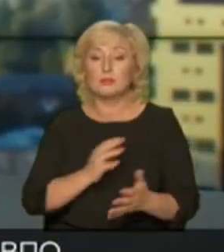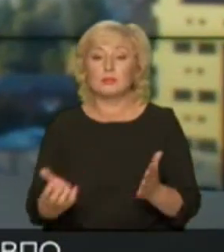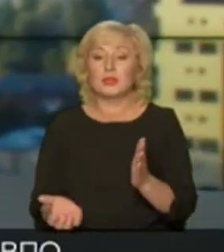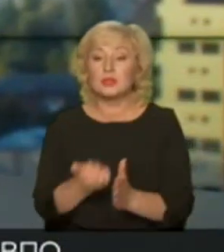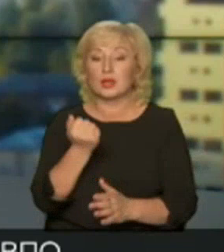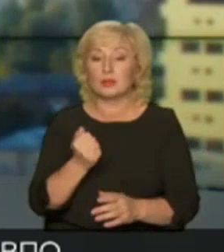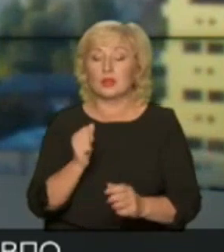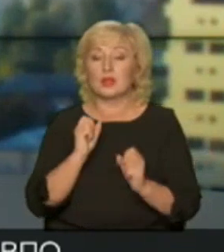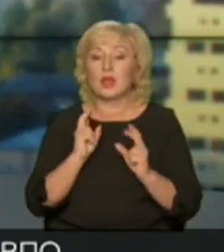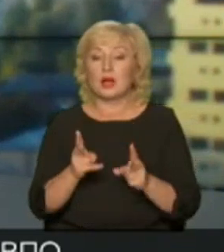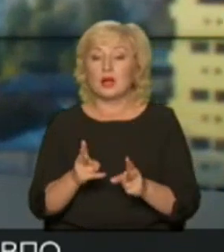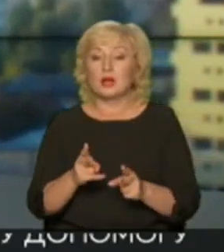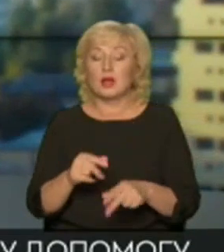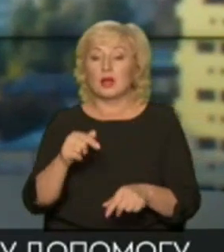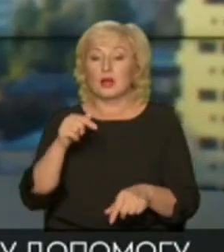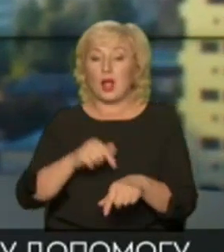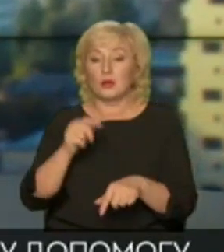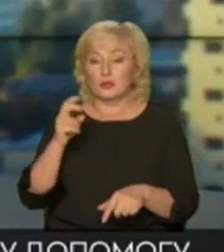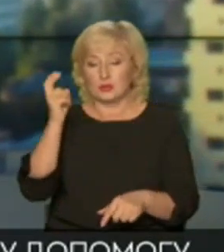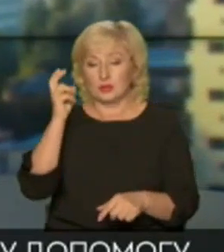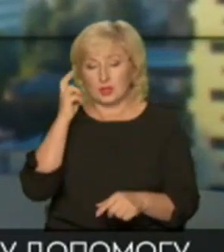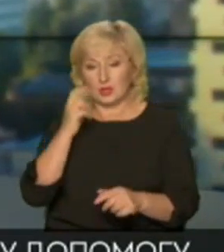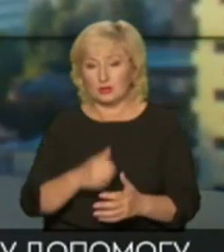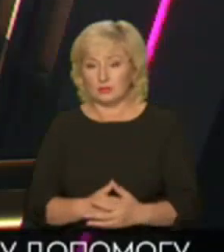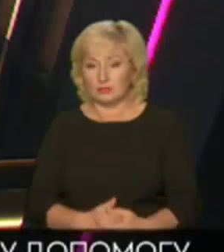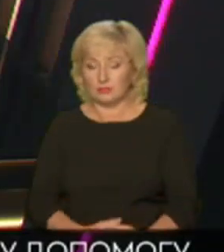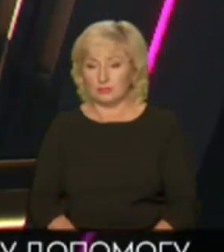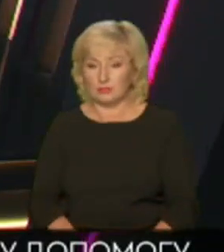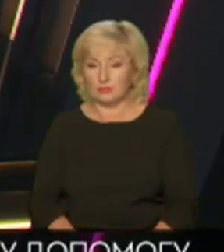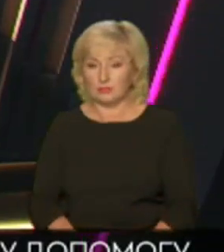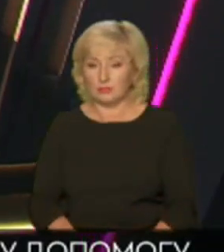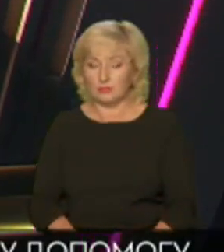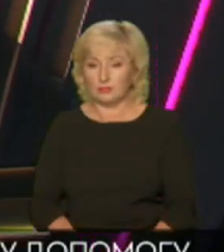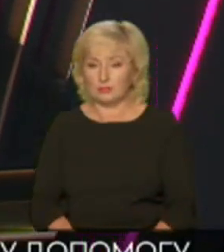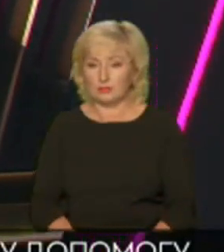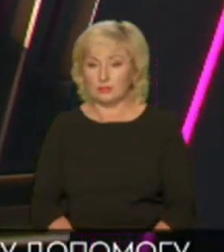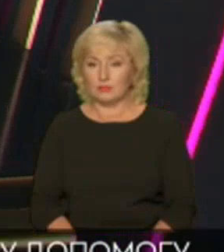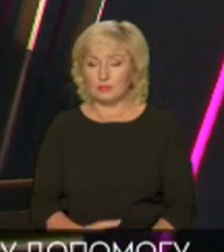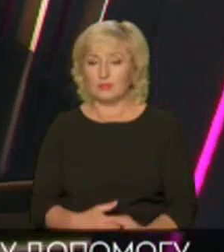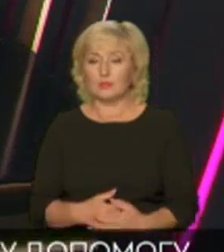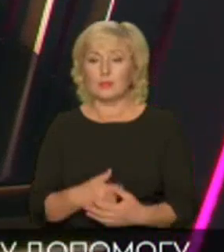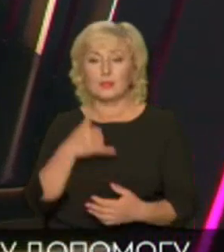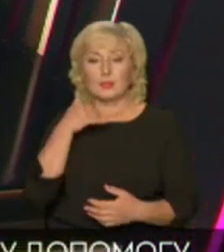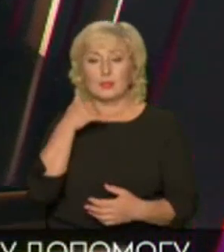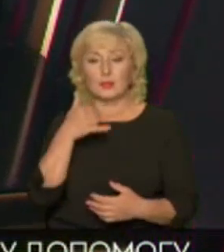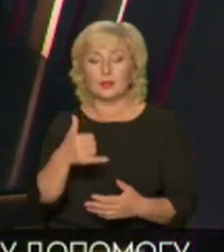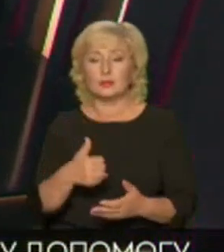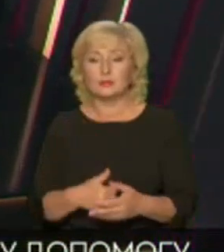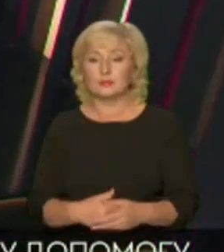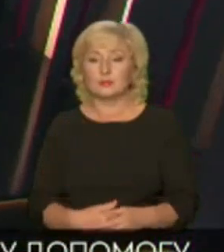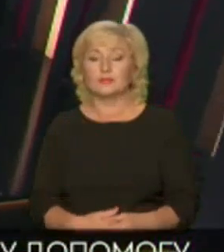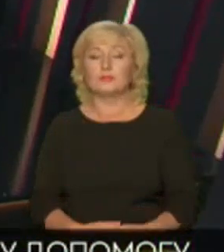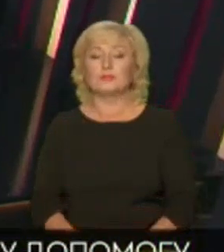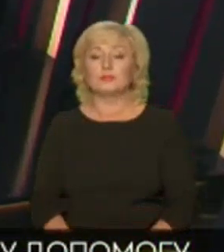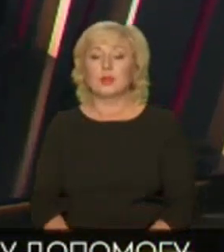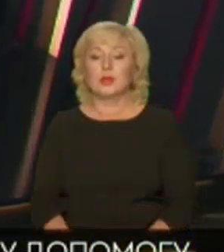її. Як реагують кияни, знає Алінка Люшина. Зараз вона з нами на прямому зв'язку, і